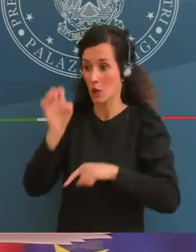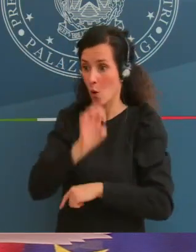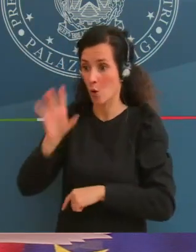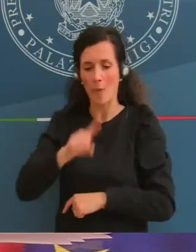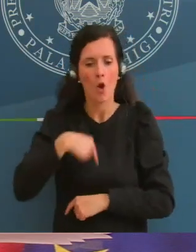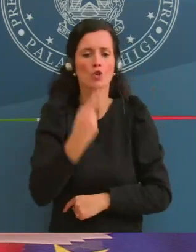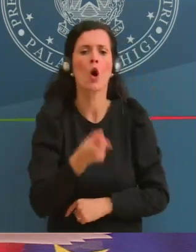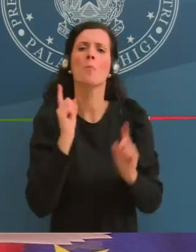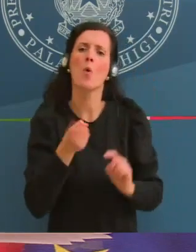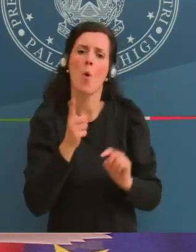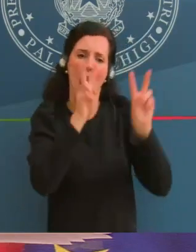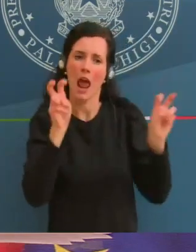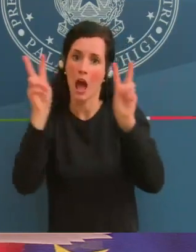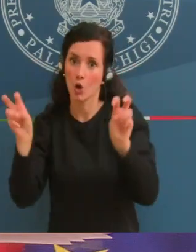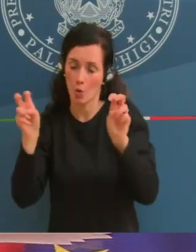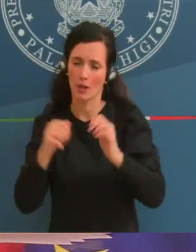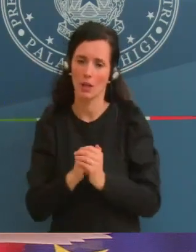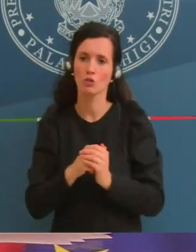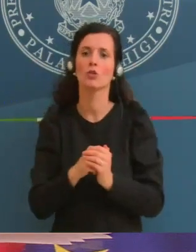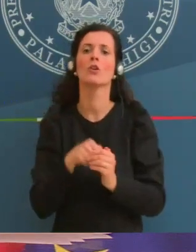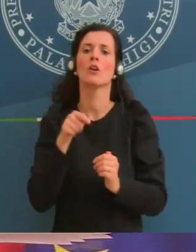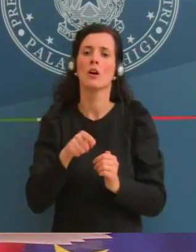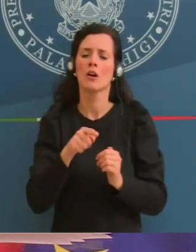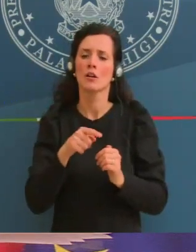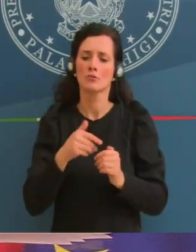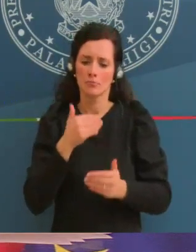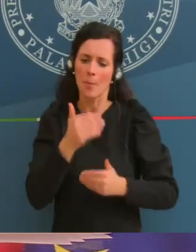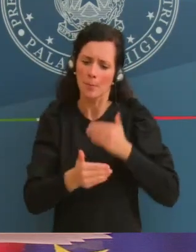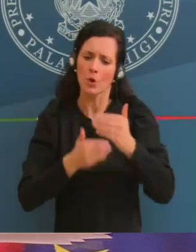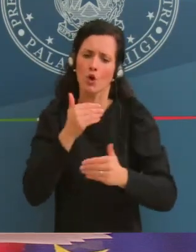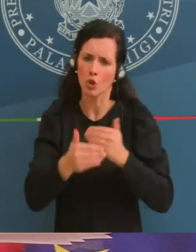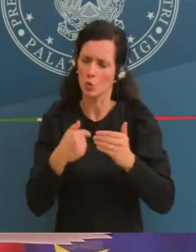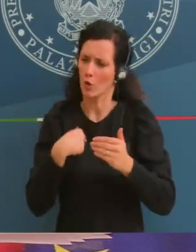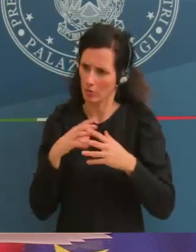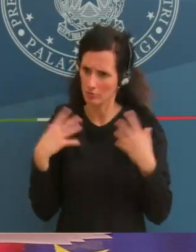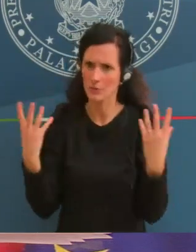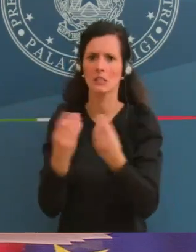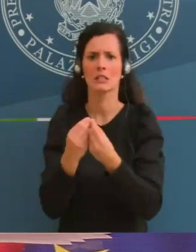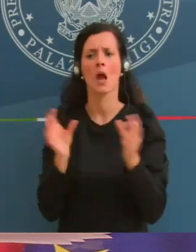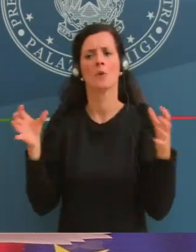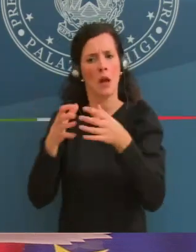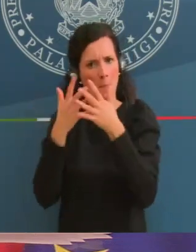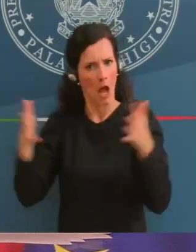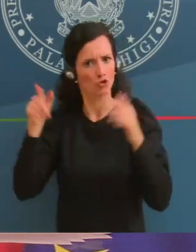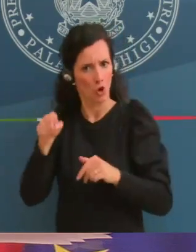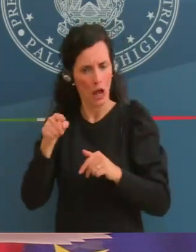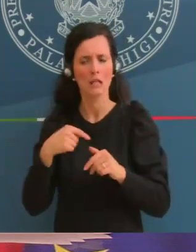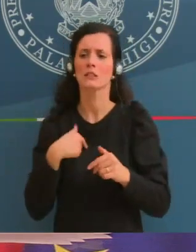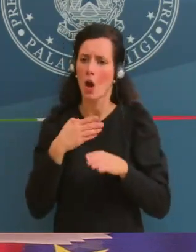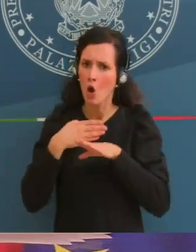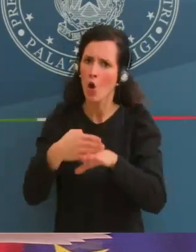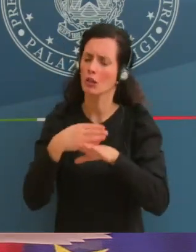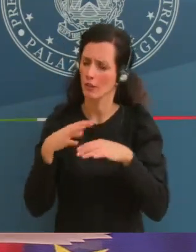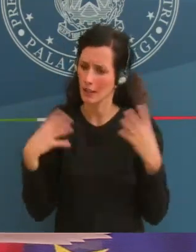vorrei anche ricordare che in ogni caso la riforma nella versione finale del match